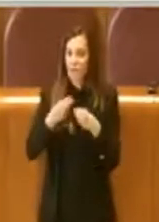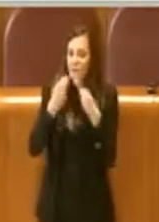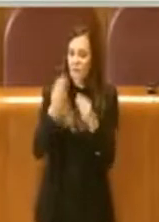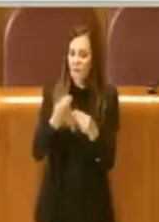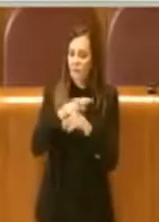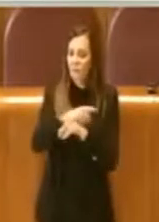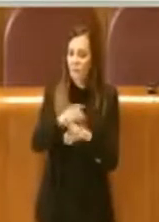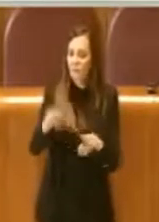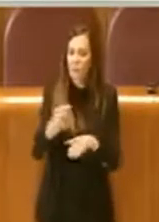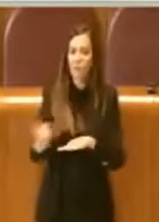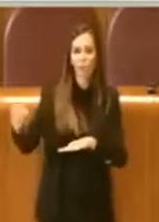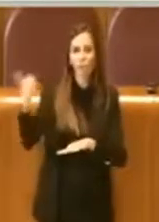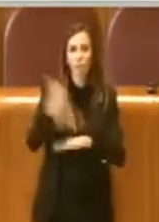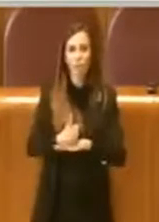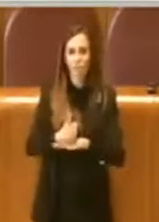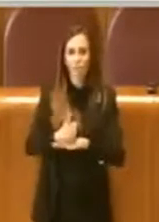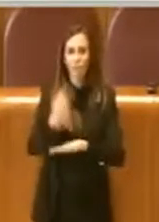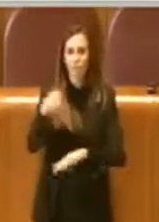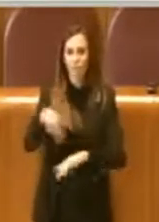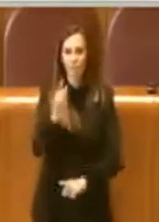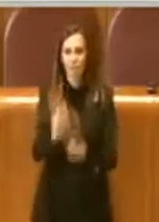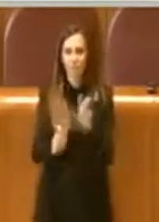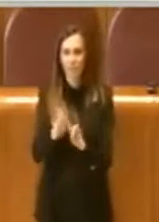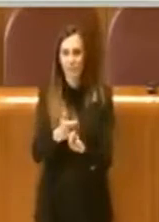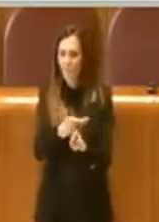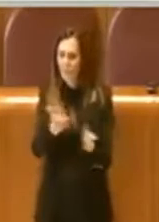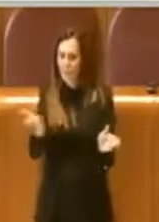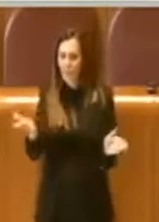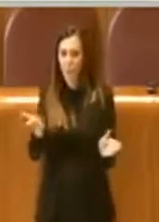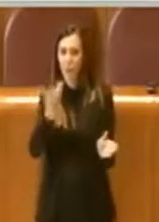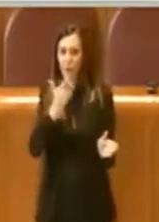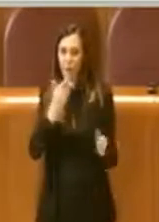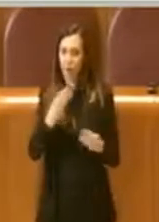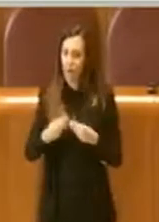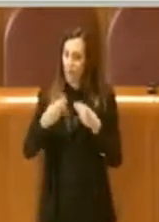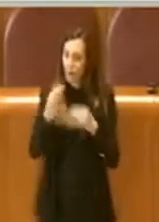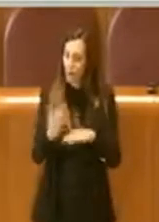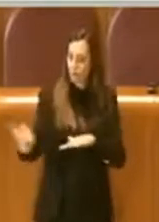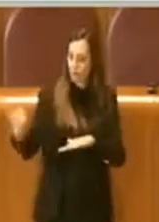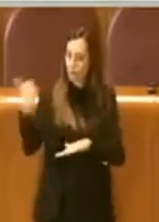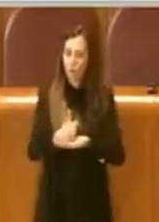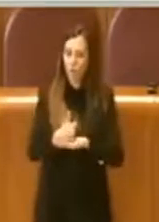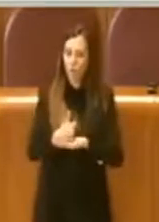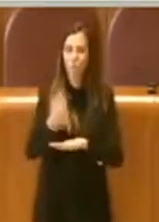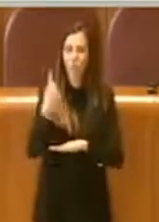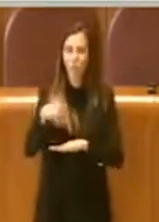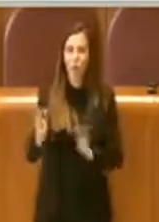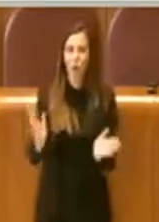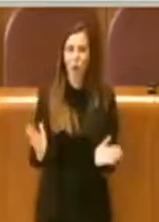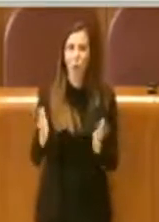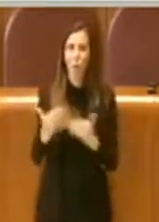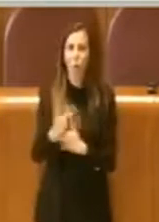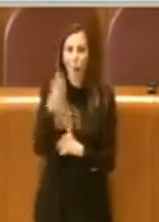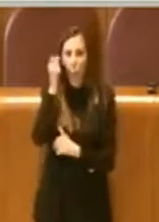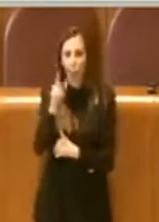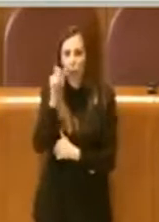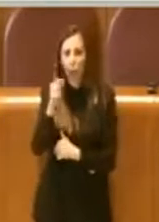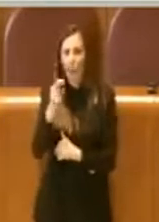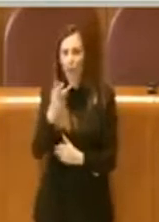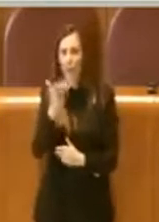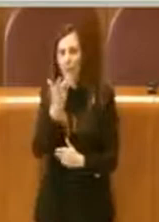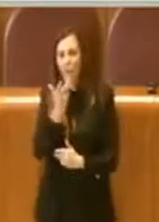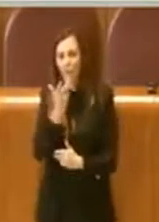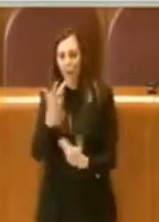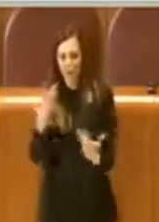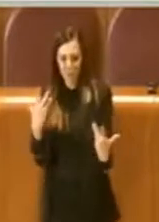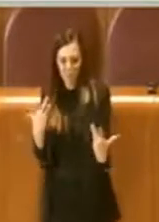persone, vuole dare voce al comparto culturale e vuole individuare insieme